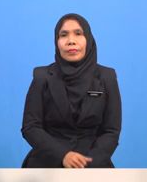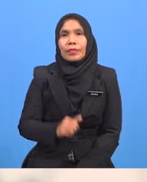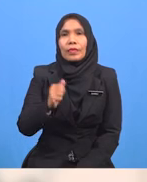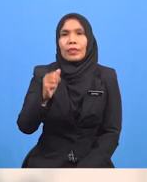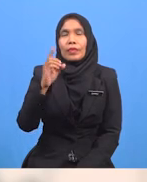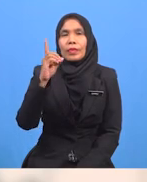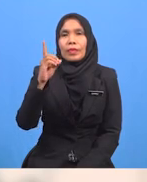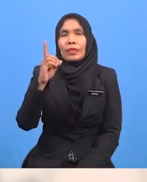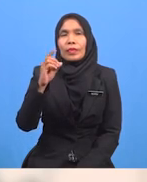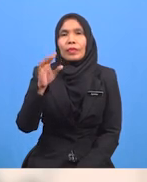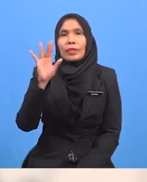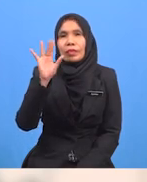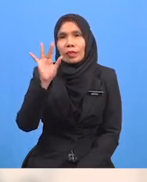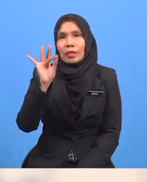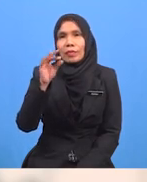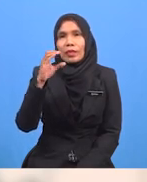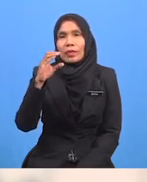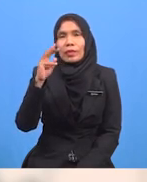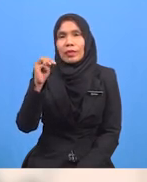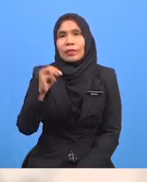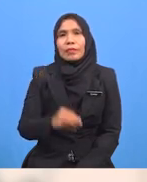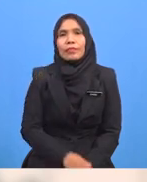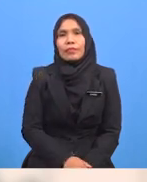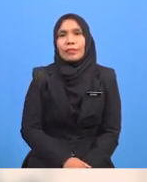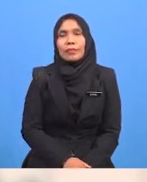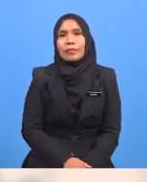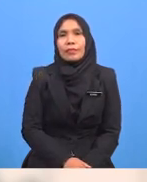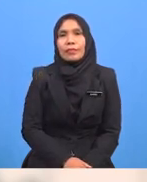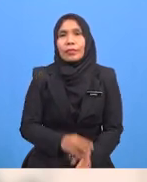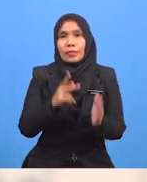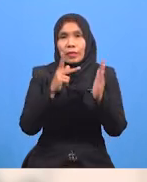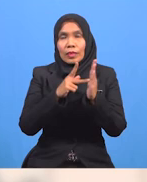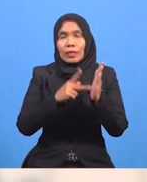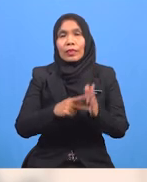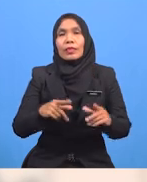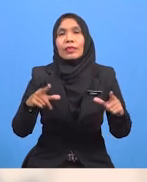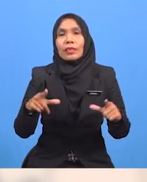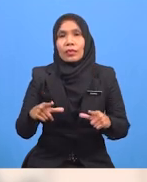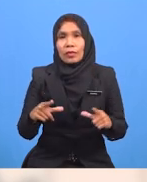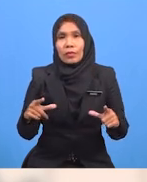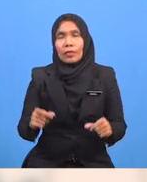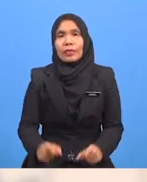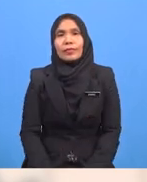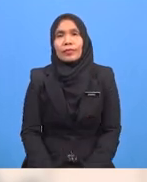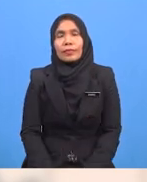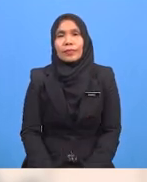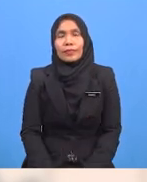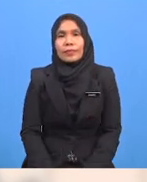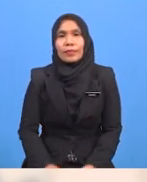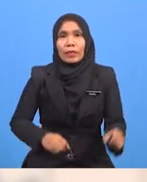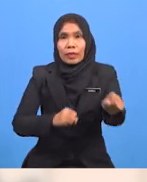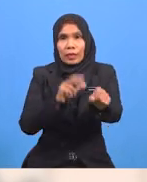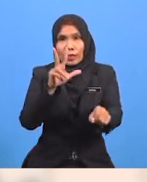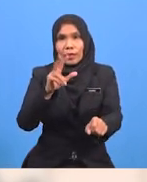dan Ed = 8 cm Hai hitung luas segitiga e BC